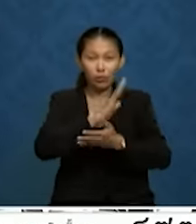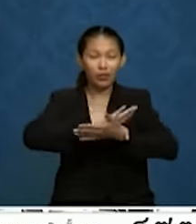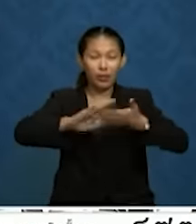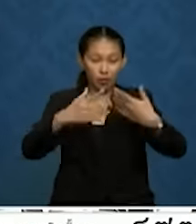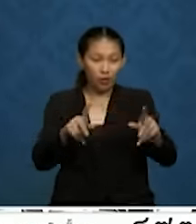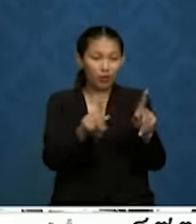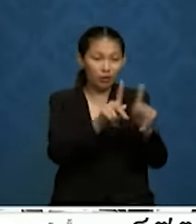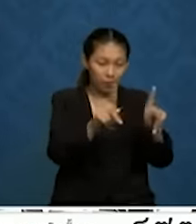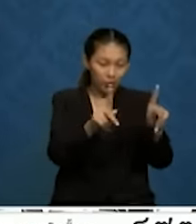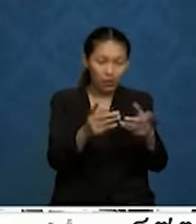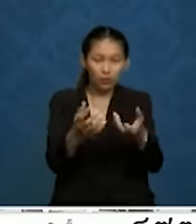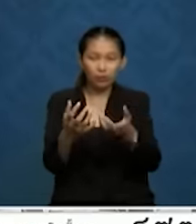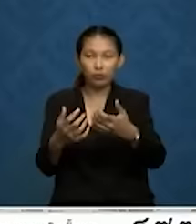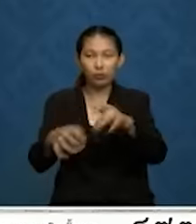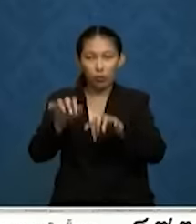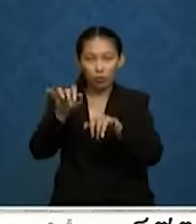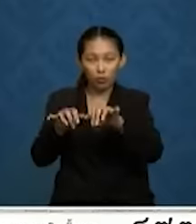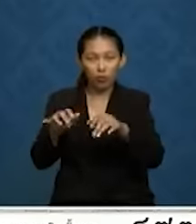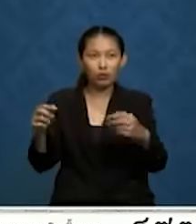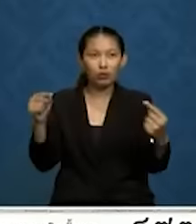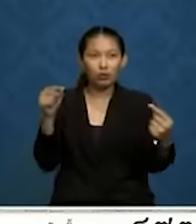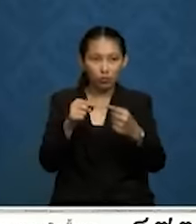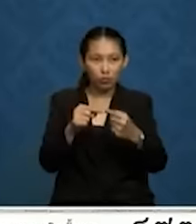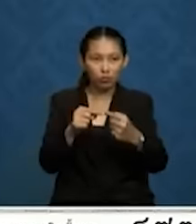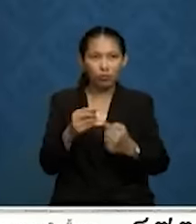งกรรมการและเครื่องตรงกันเดี๋ยวแจ้งมาด้วยครับ